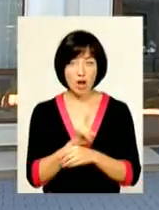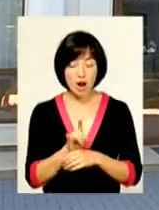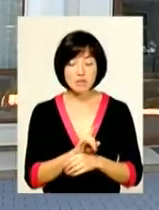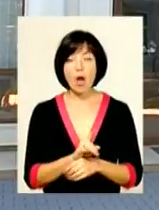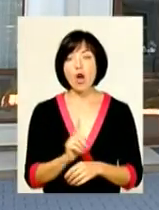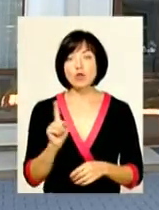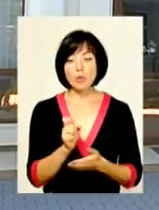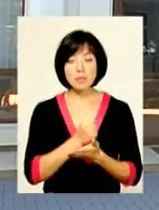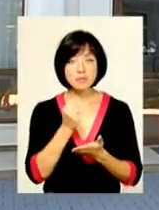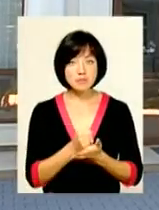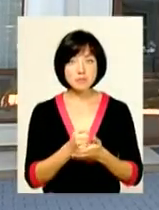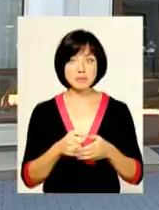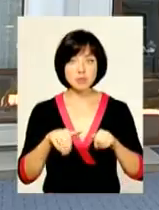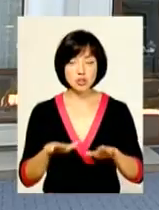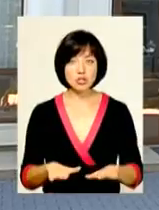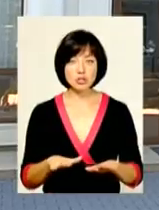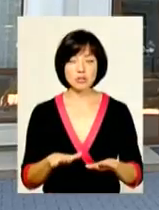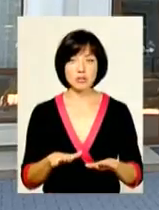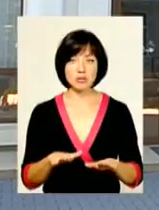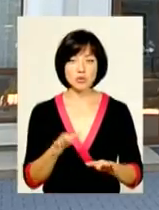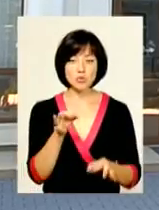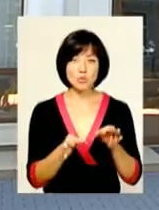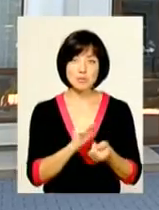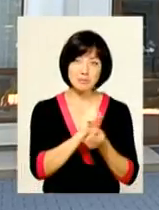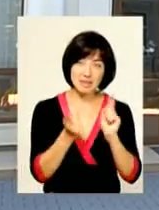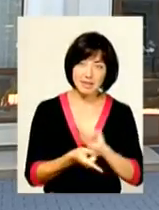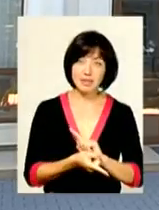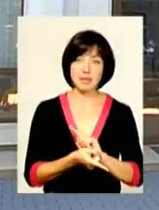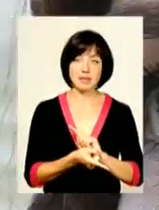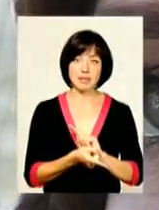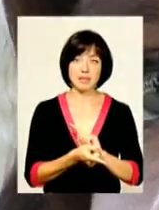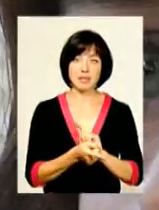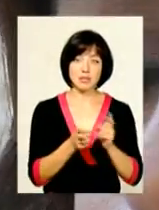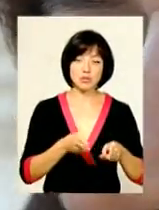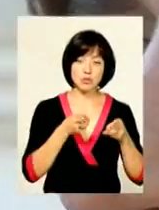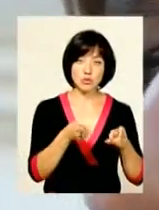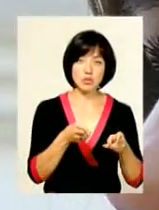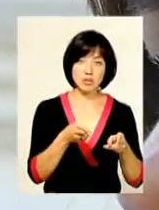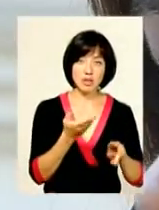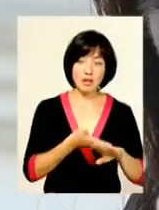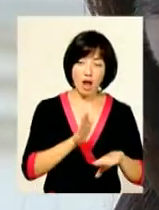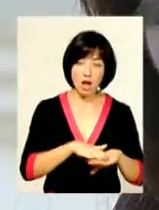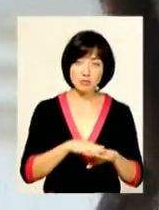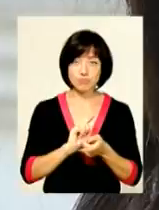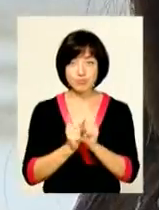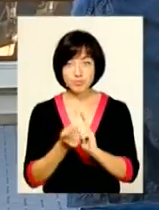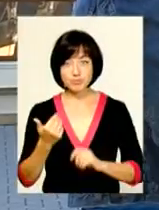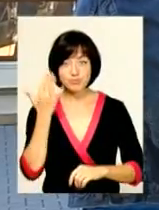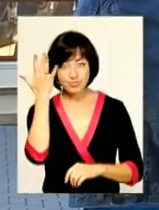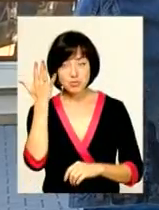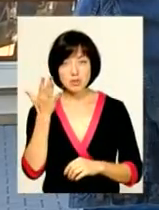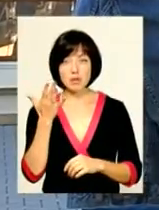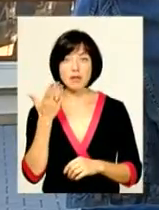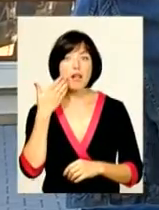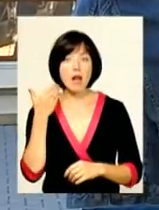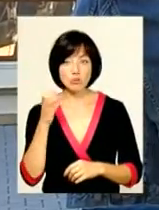Для прийняття рішення з перекваліфікації злочину, вчиненого нею, з більш тяжкої частини